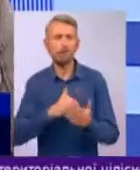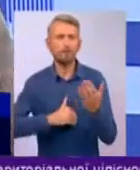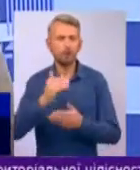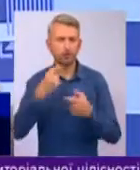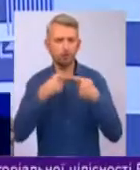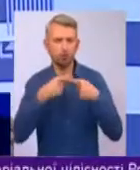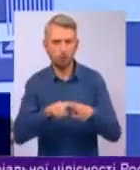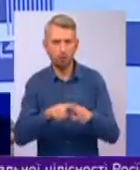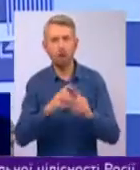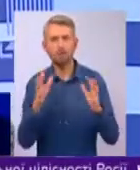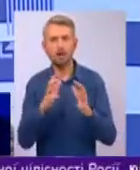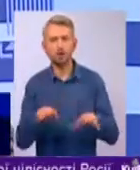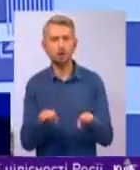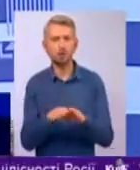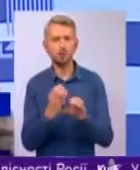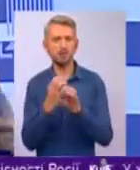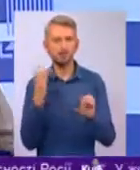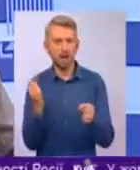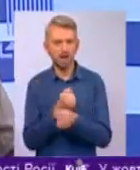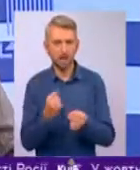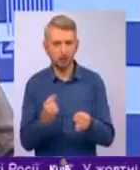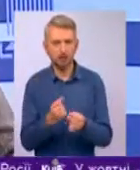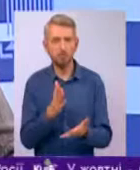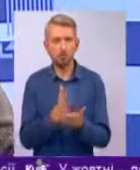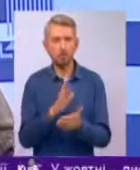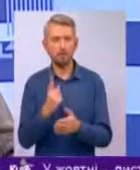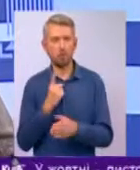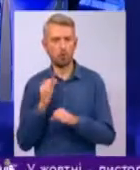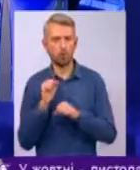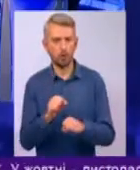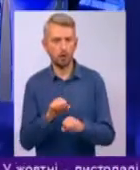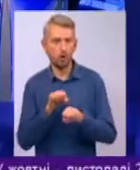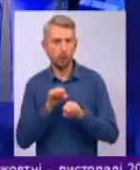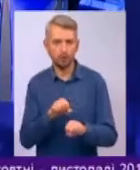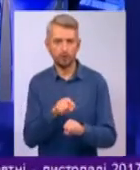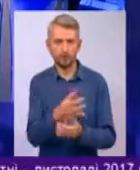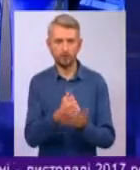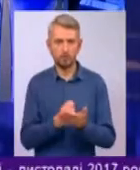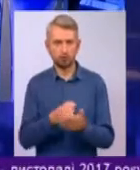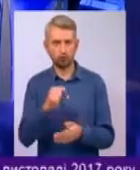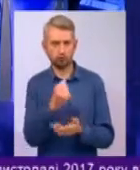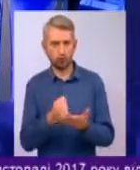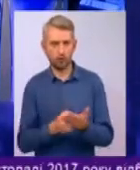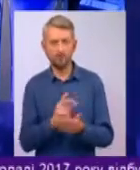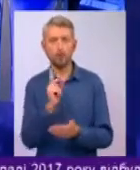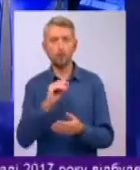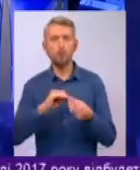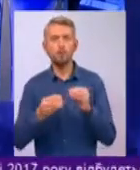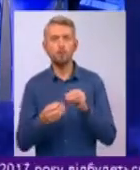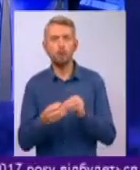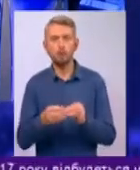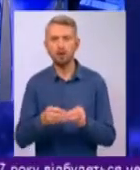технологія збереження подібних снарядів полягає найперше в охороні, тобто обороні цього арсеналу. Друга проблема – треба